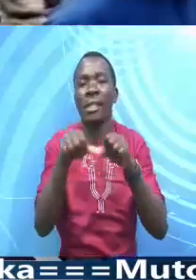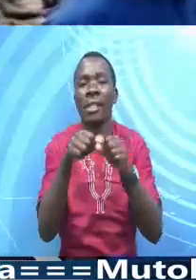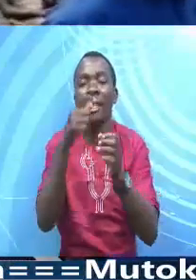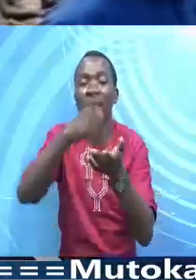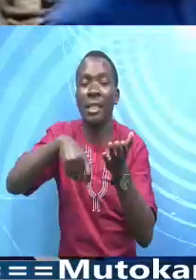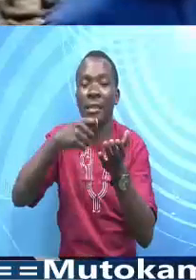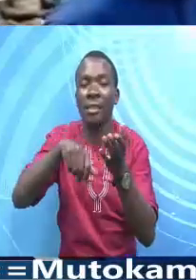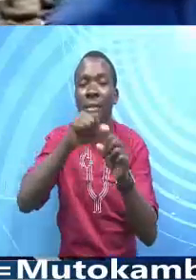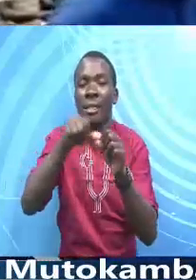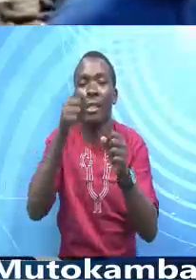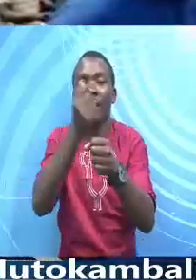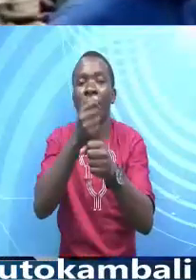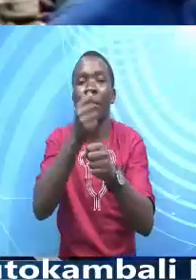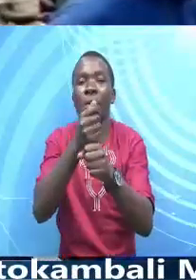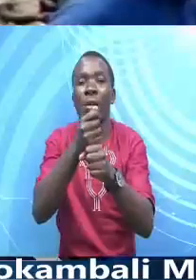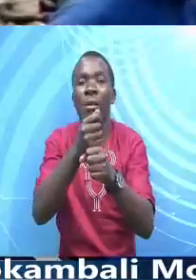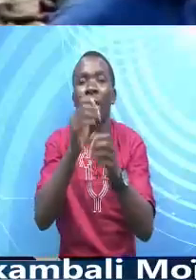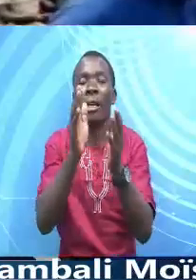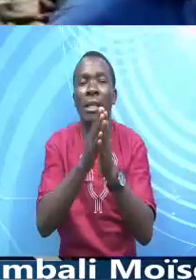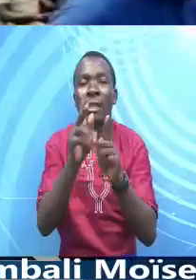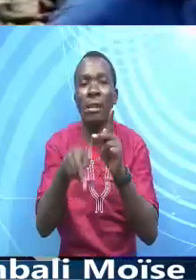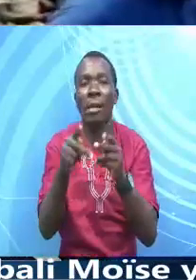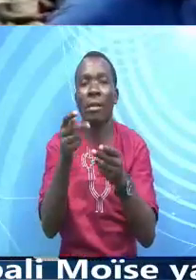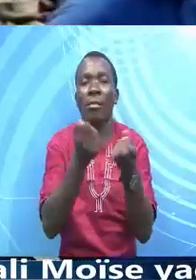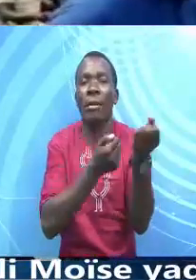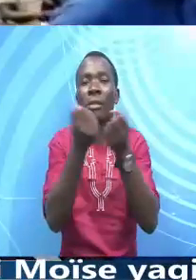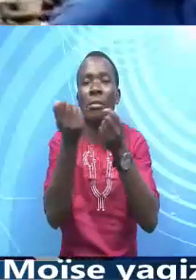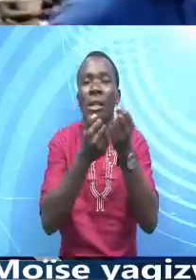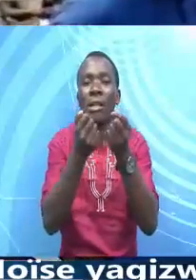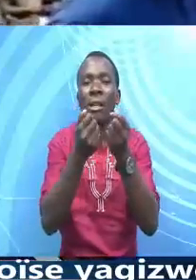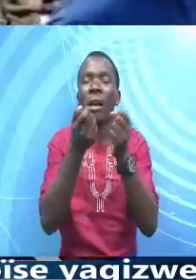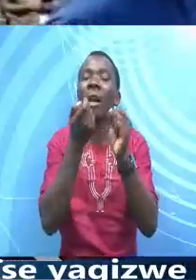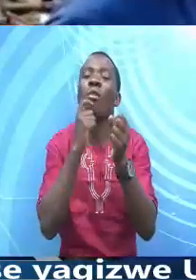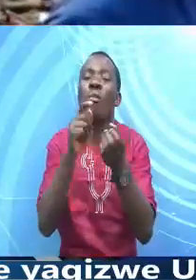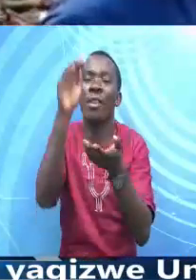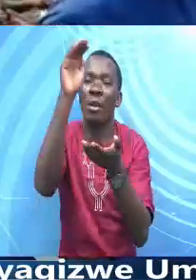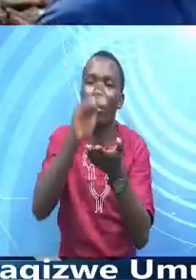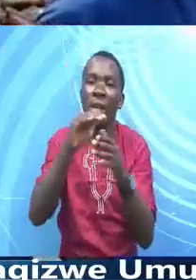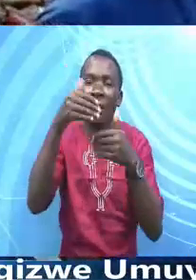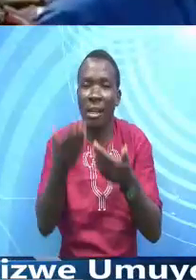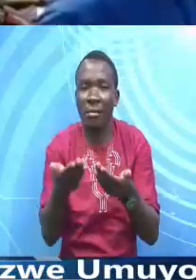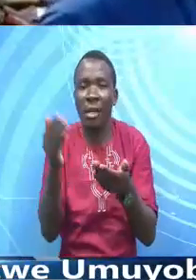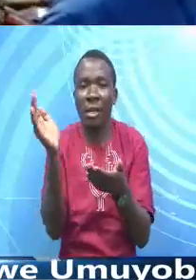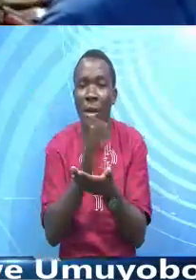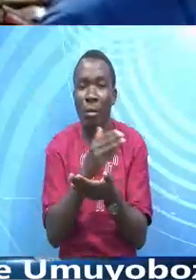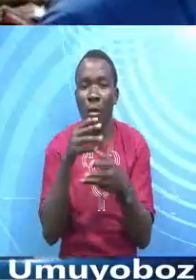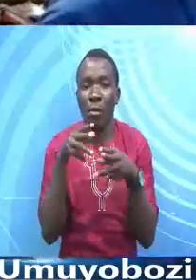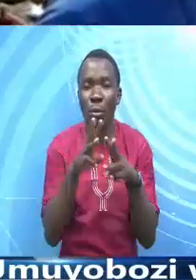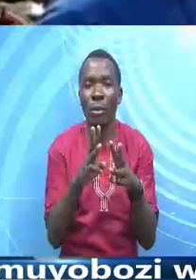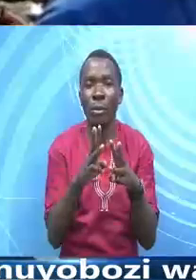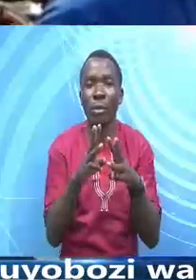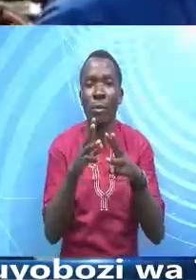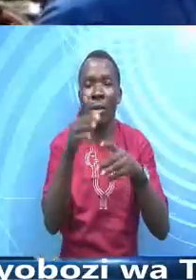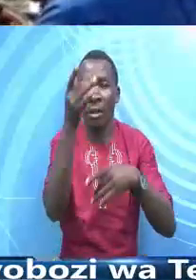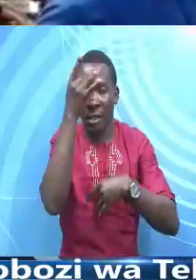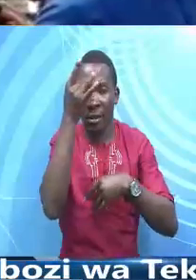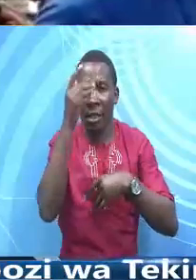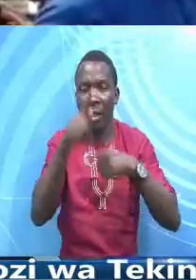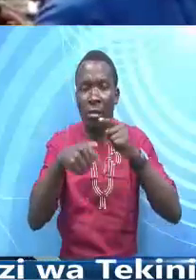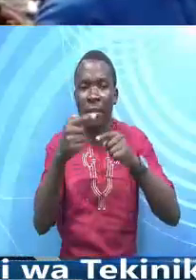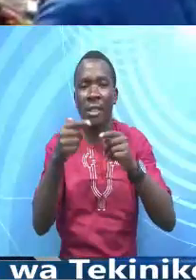ku bijyanye n'imirimo bakora ndetse n'abatwara ibinyabiziga yakabaye igabanywa nanga se ikaba yakurwaho mu rwego rw'uko ngo ikirezo gikomeje kubakoma